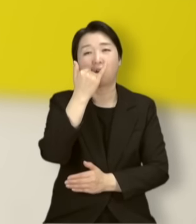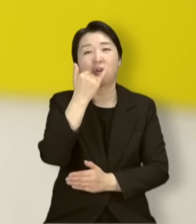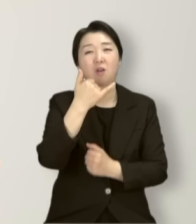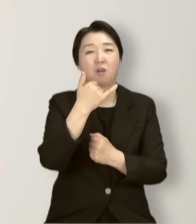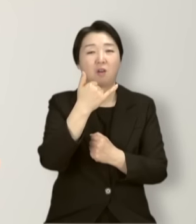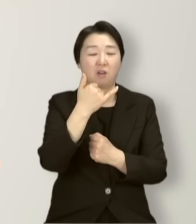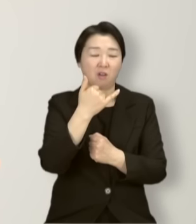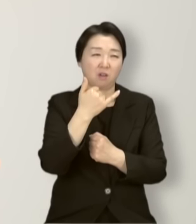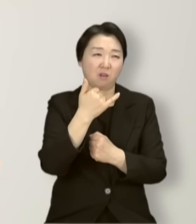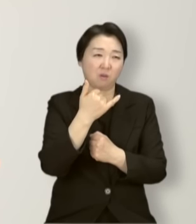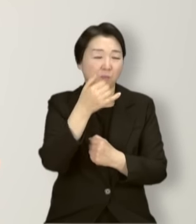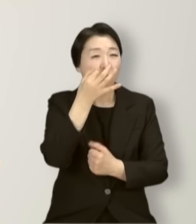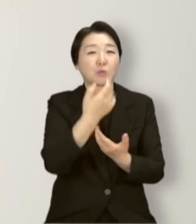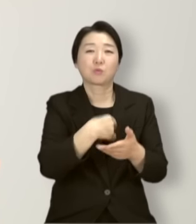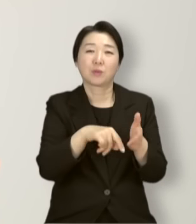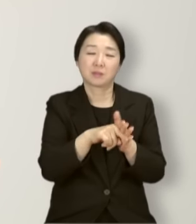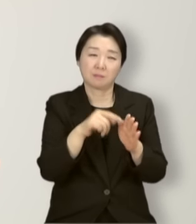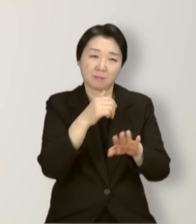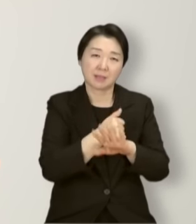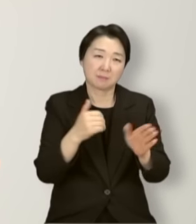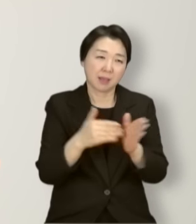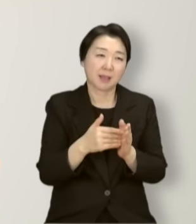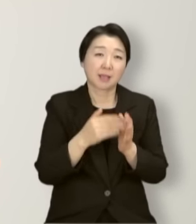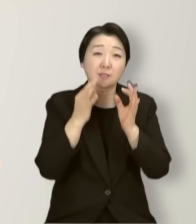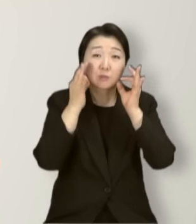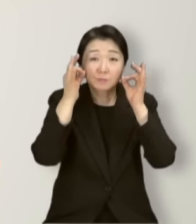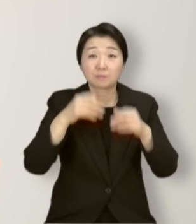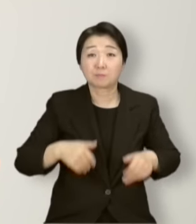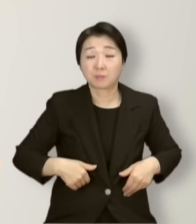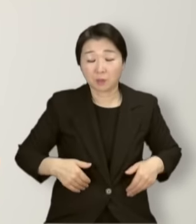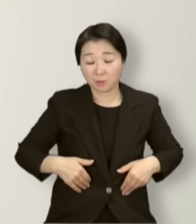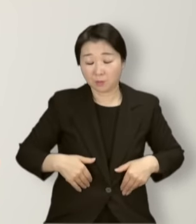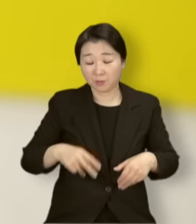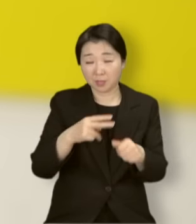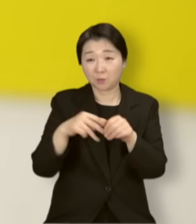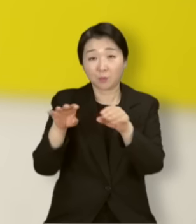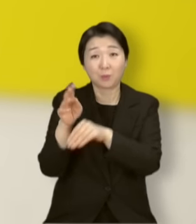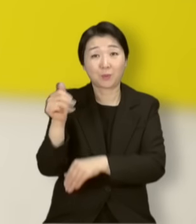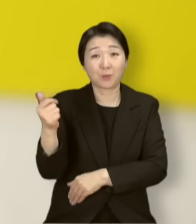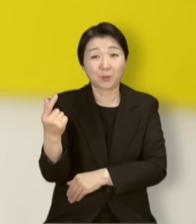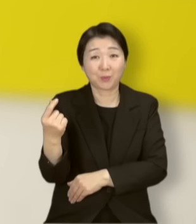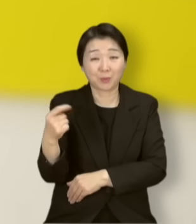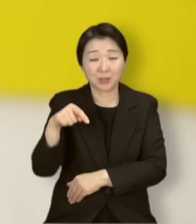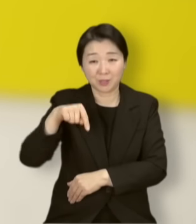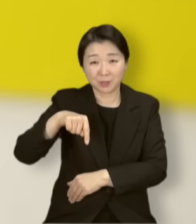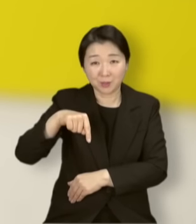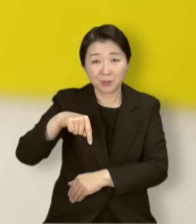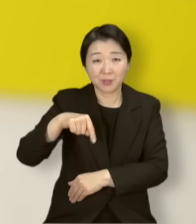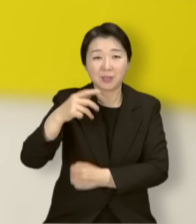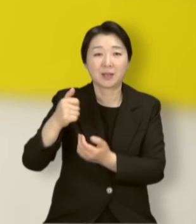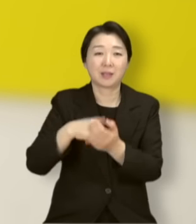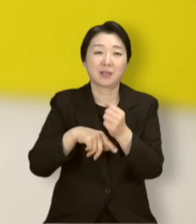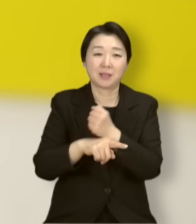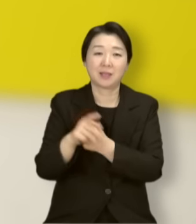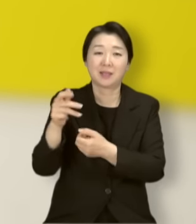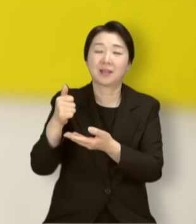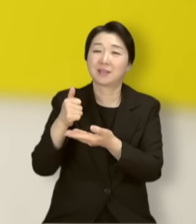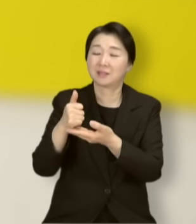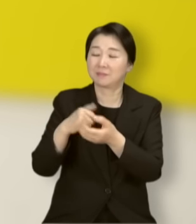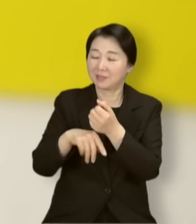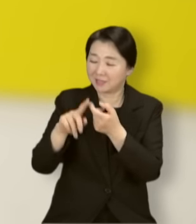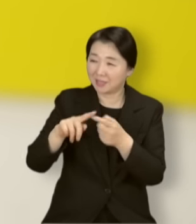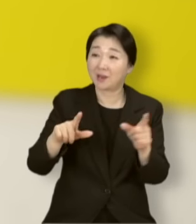열심히 애쓰고 네. 또 제가 교수고 총장이니까 네. 이곳에서 하나님의